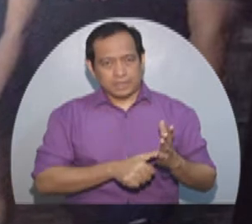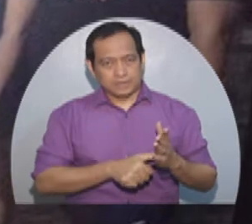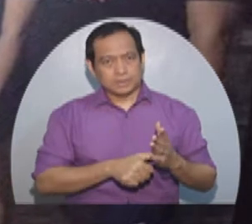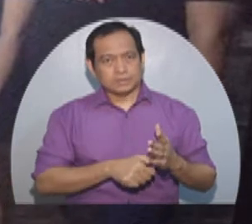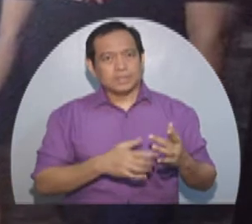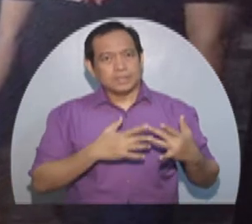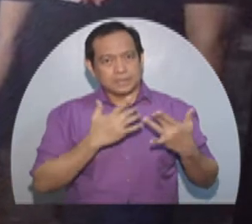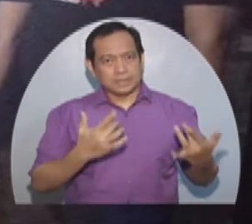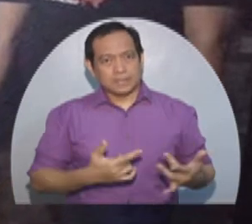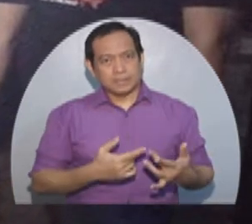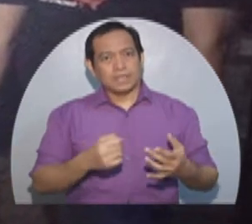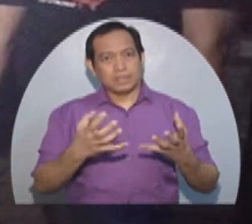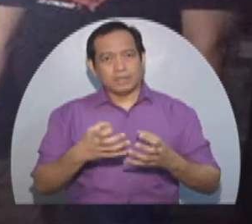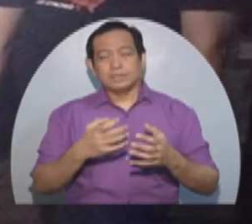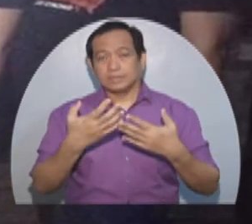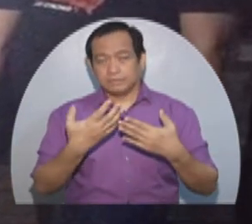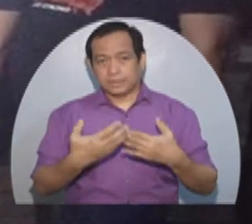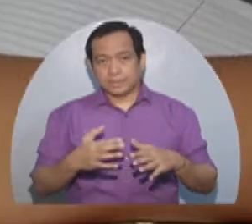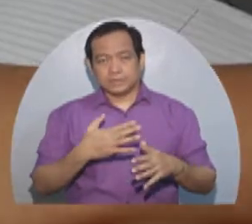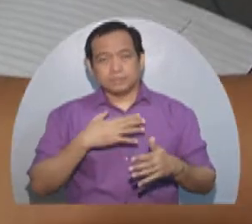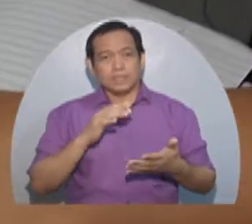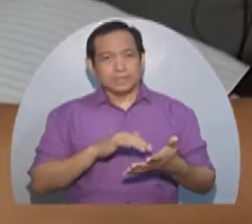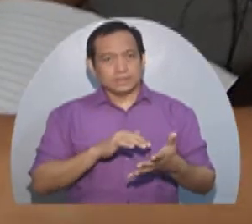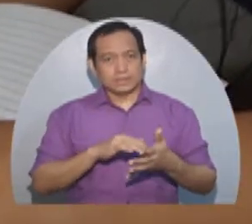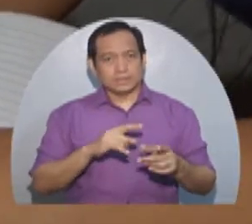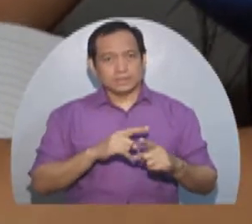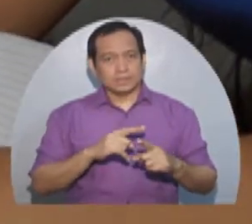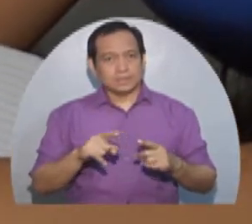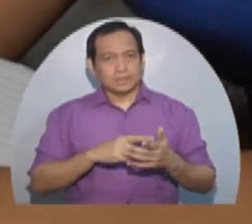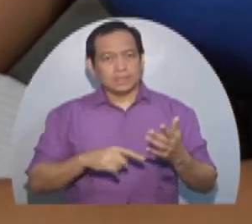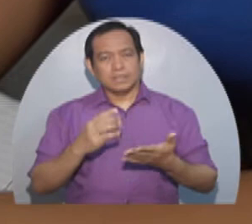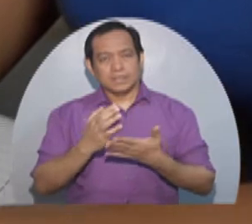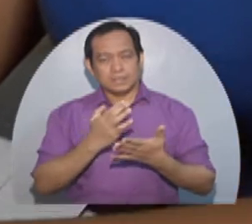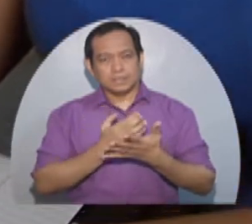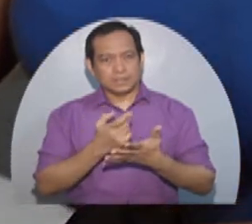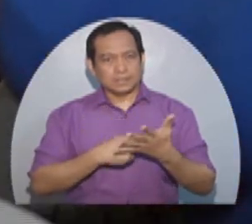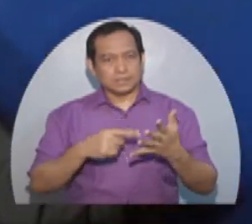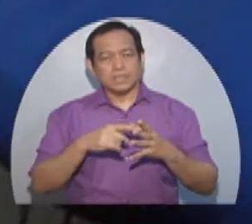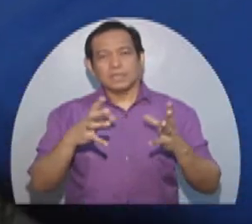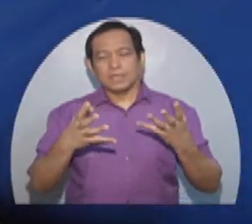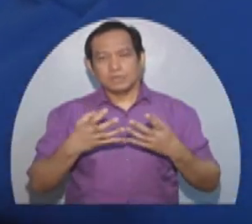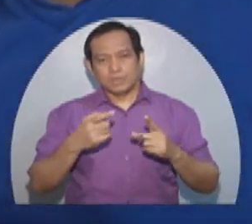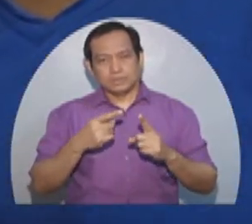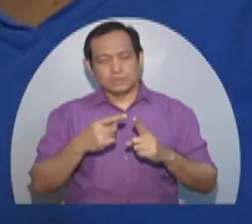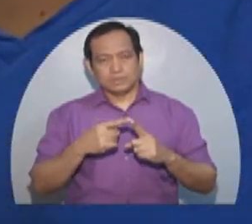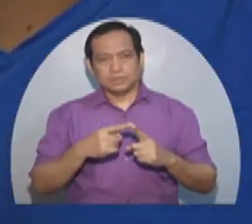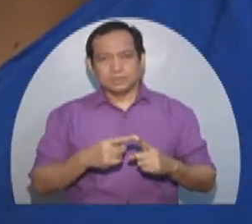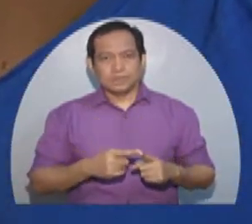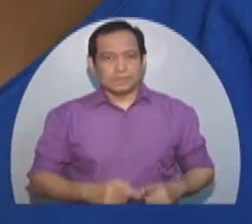ako. Gusto ko lang po makapagtapos, pero yung fashion ko po talaga kasi gusto ko